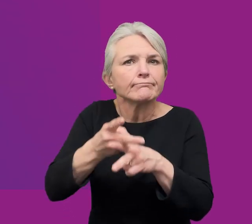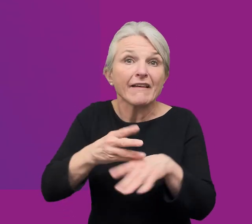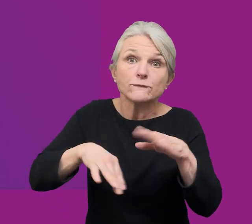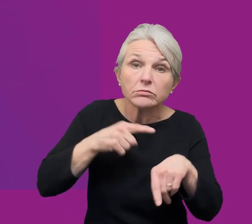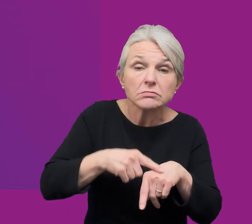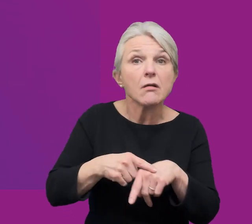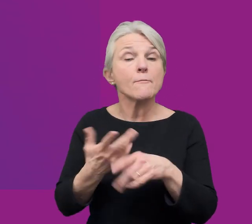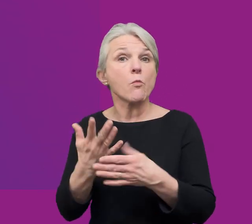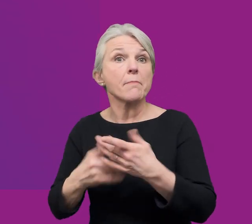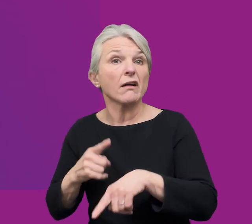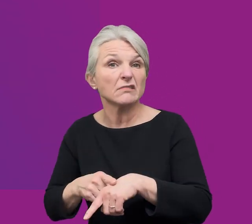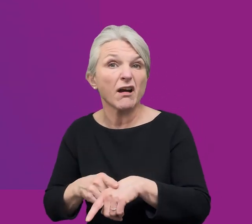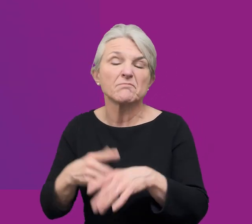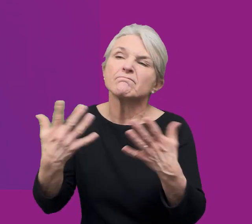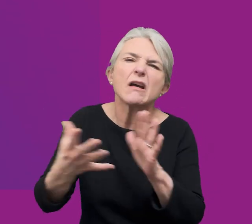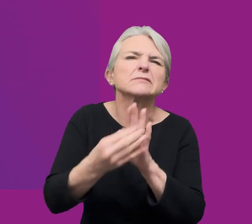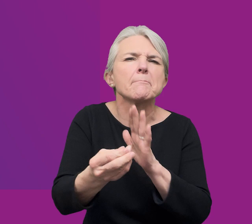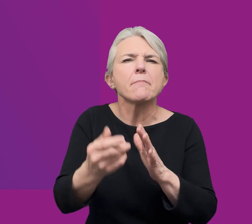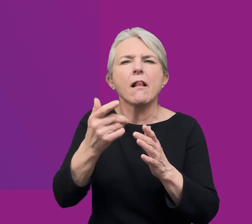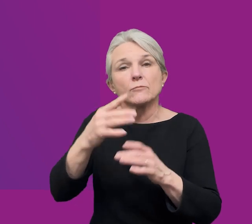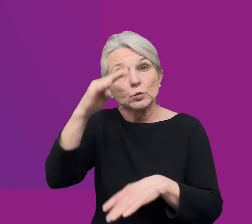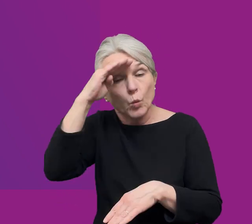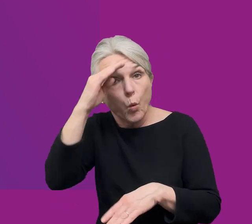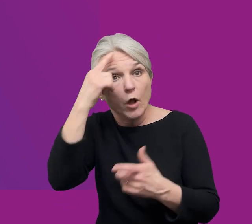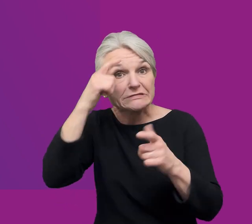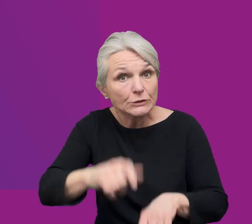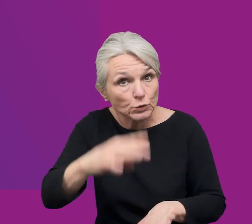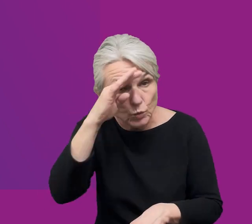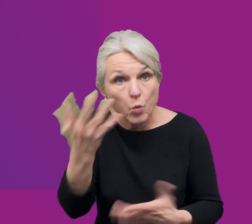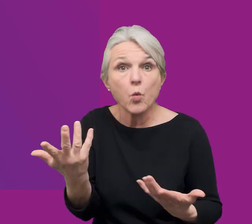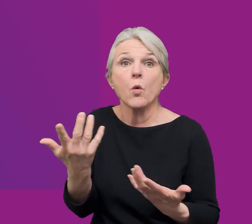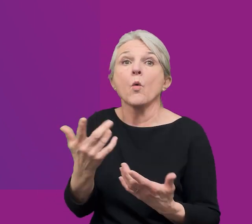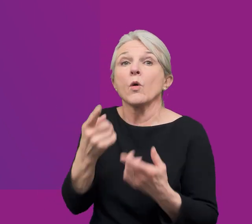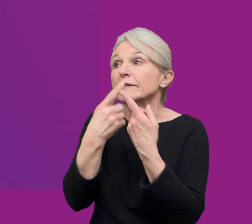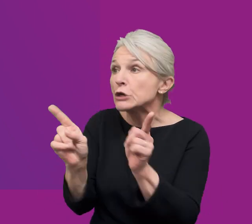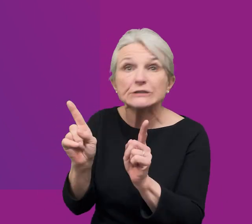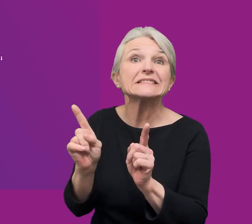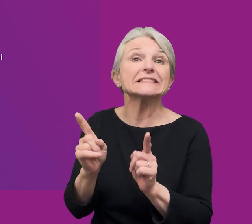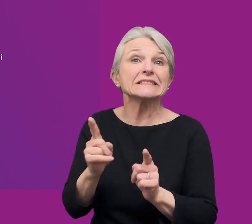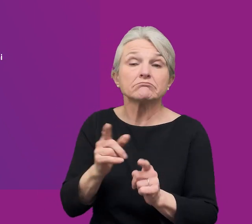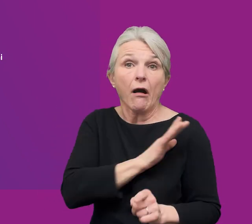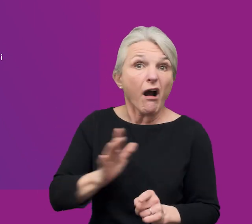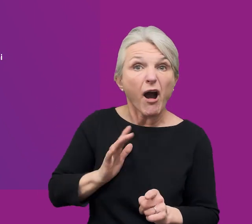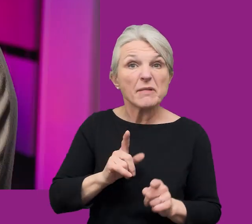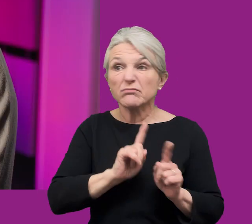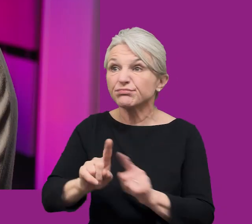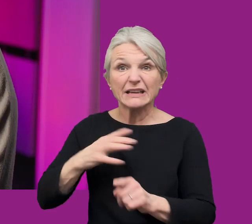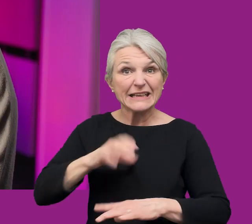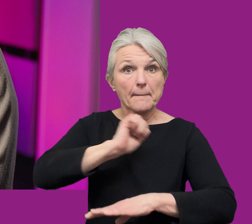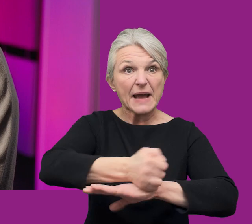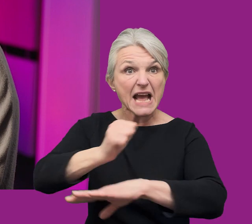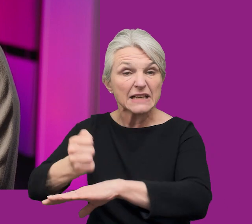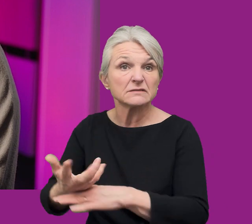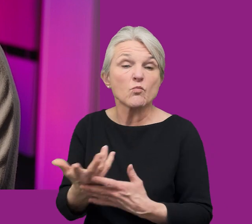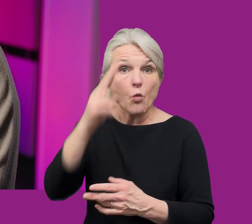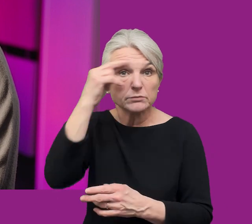preswyl a phrifysgolion, canolfannau'r lluoedd arbog, ysbytai, cartrefi gofal a'r charchardau. O